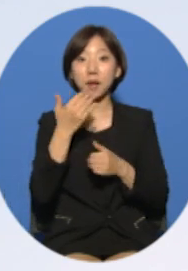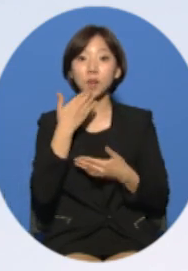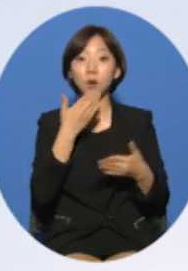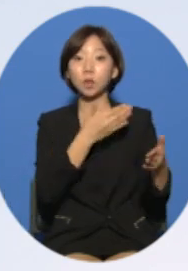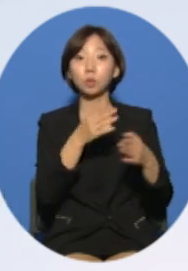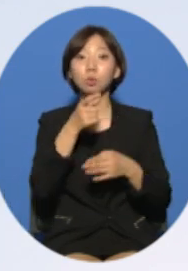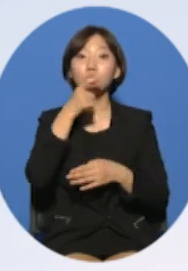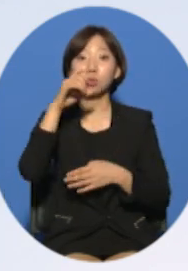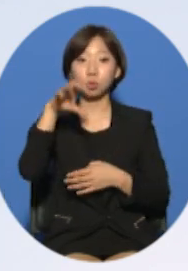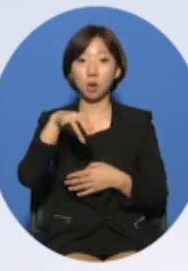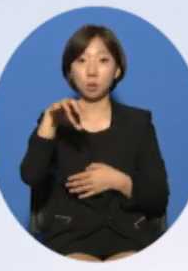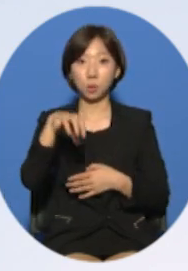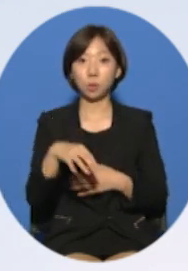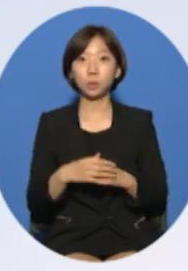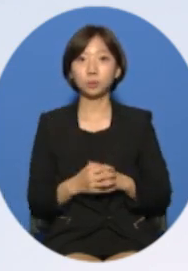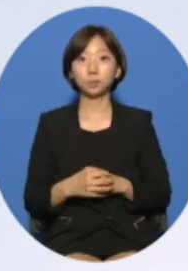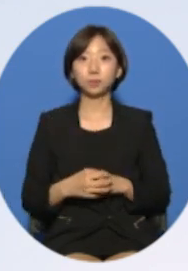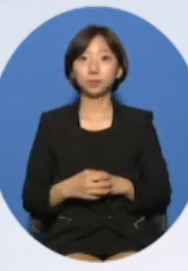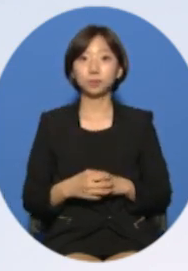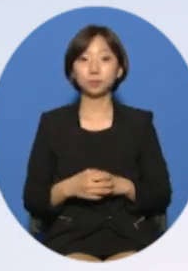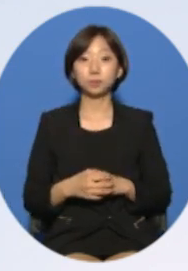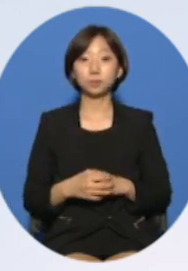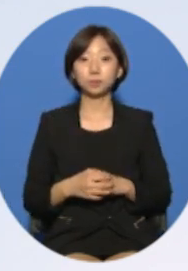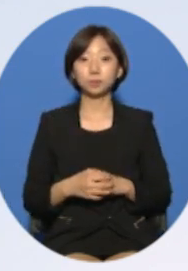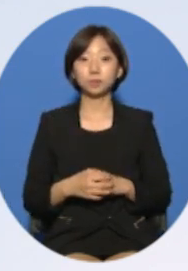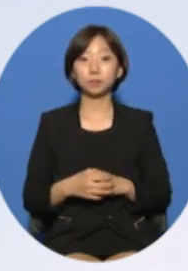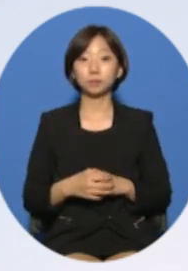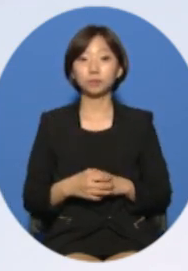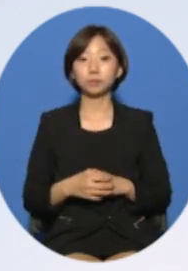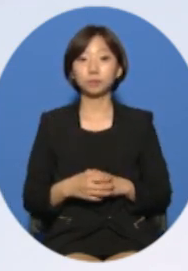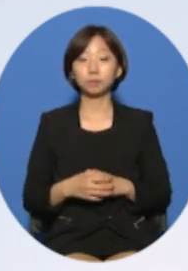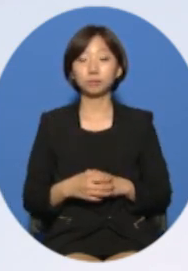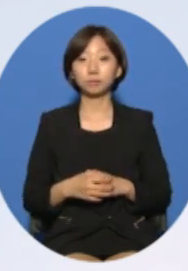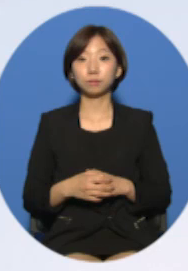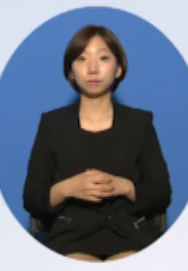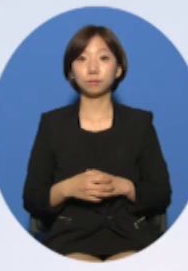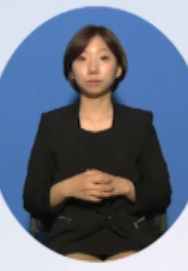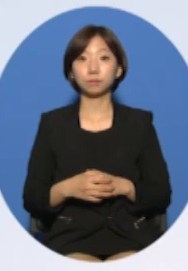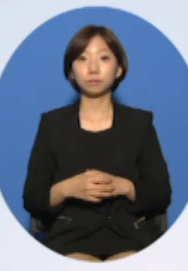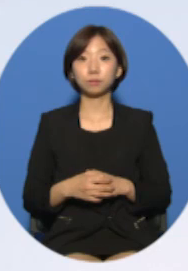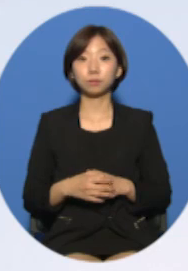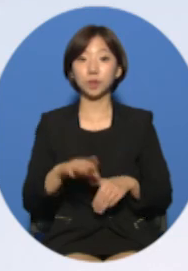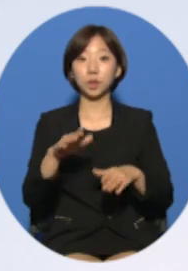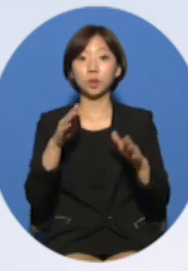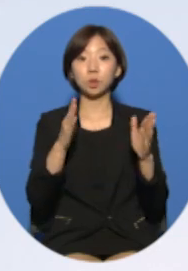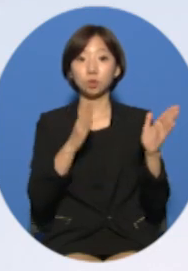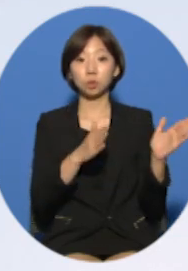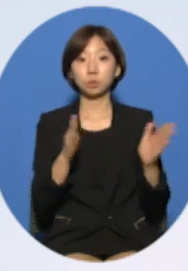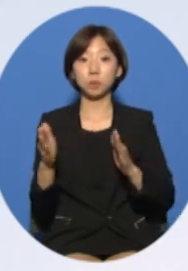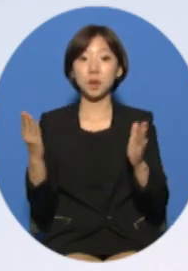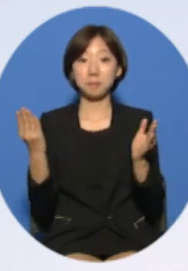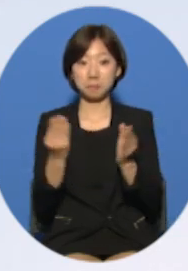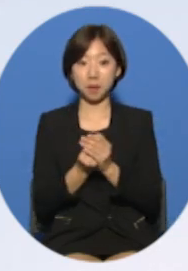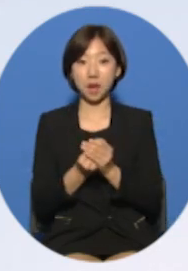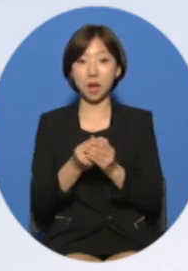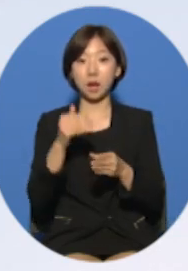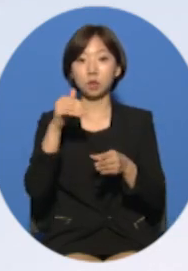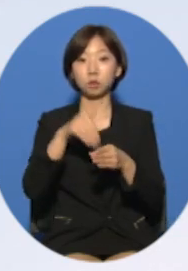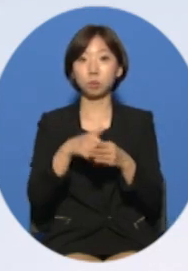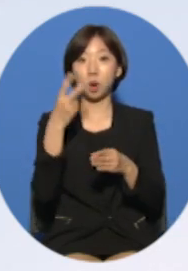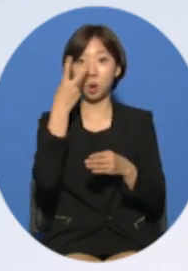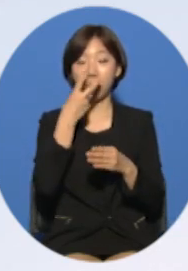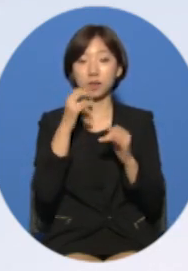권선구 투표소 보고 계십니다. 곡선동의 제6투표소인데요. 네. 이곳도 이미 준비를 다. 다 마치고 또 투표관리관께서